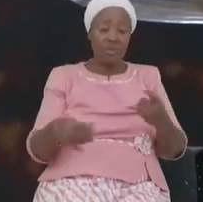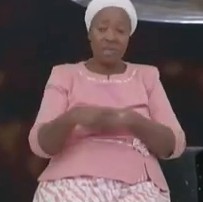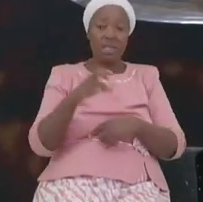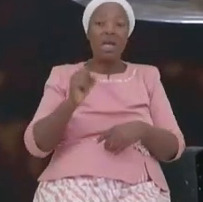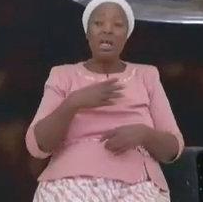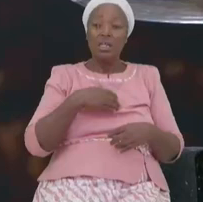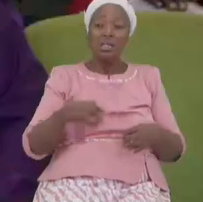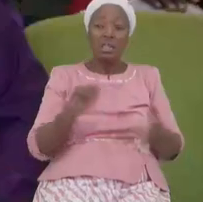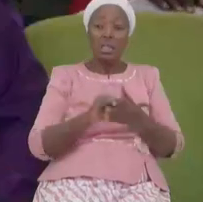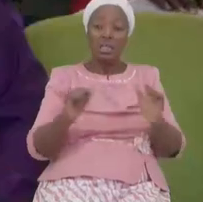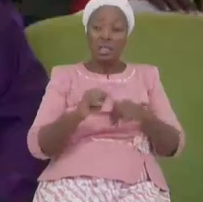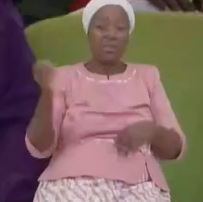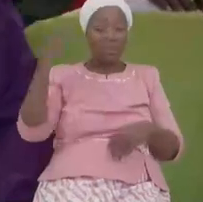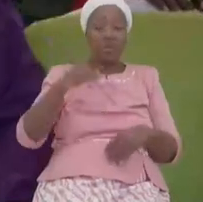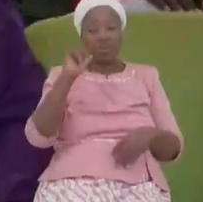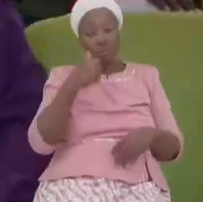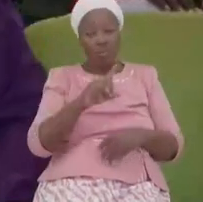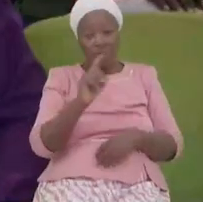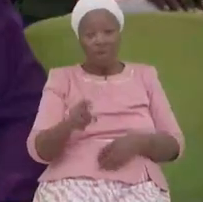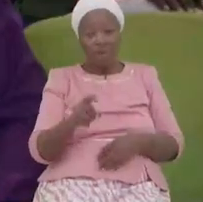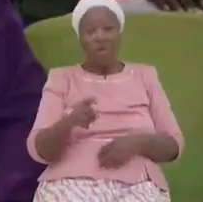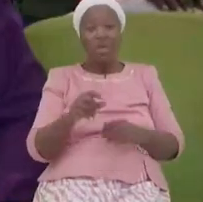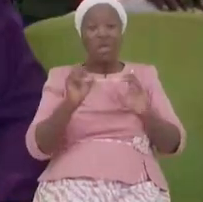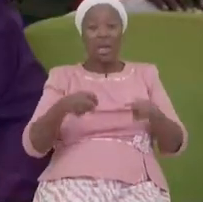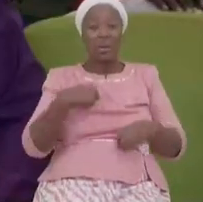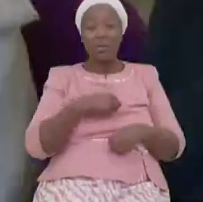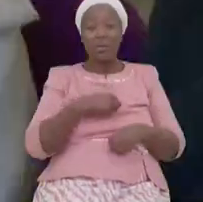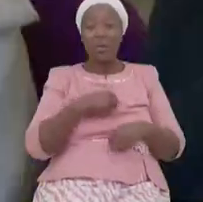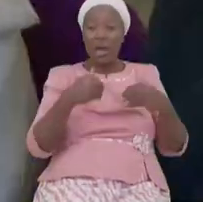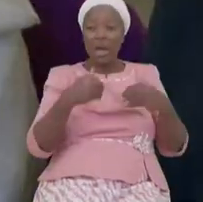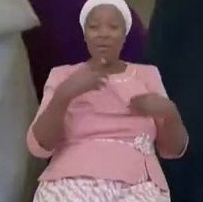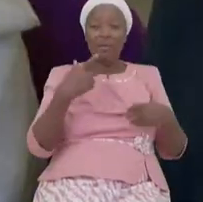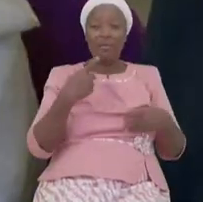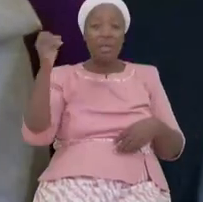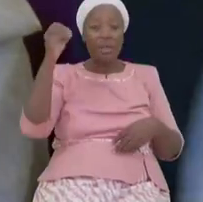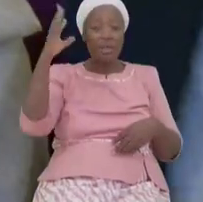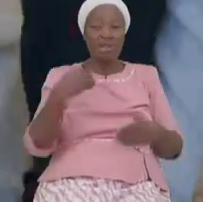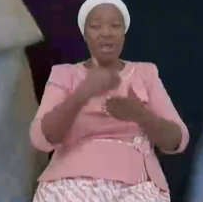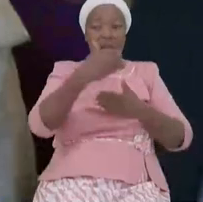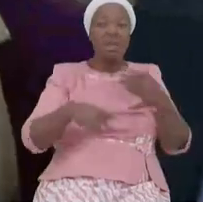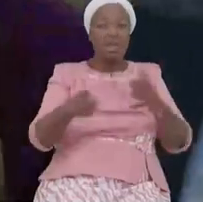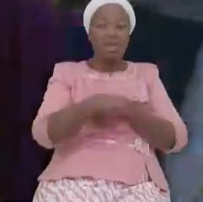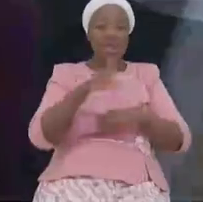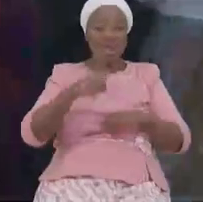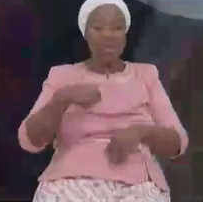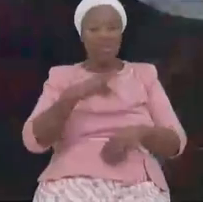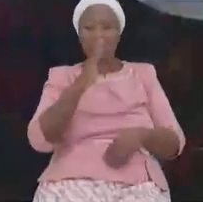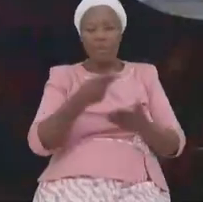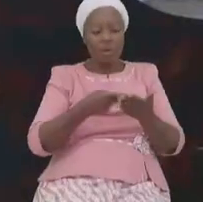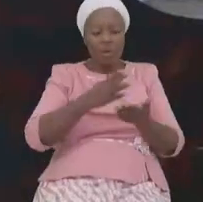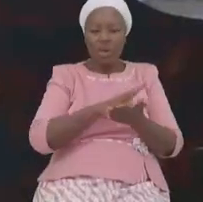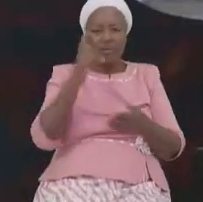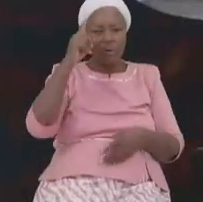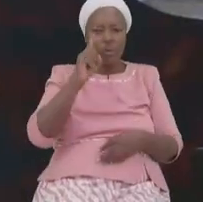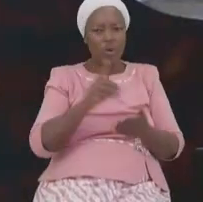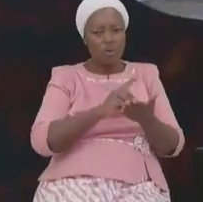demain? Est-ce qu'on peut avoir la grâce le jour suivant? Est-ce qu'on peut être saint pendant une semaine?